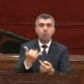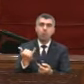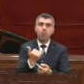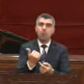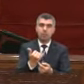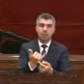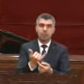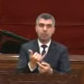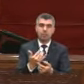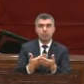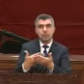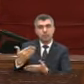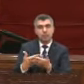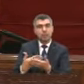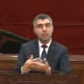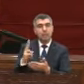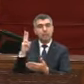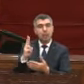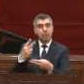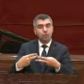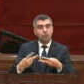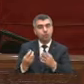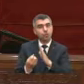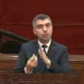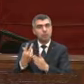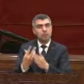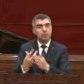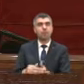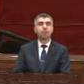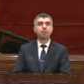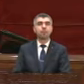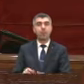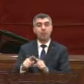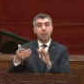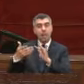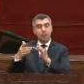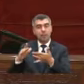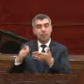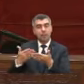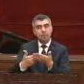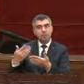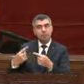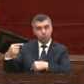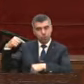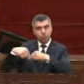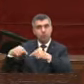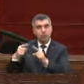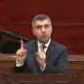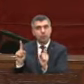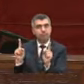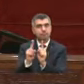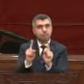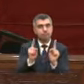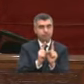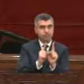ديالو. لهذا طلقنا ورش اعتماد التدريب الرقمي وتحسين ظروف استقبال بالقنصليات من